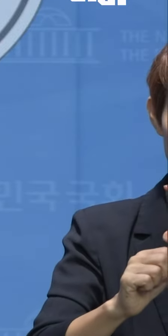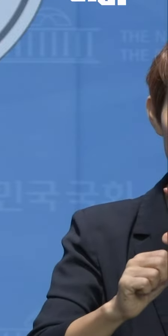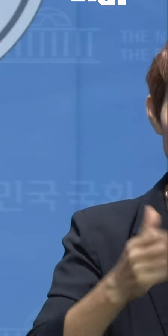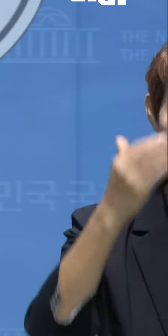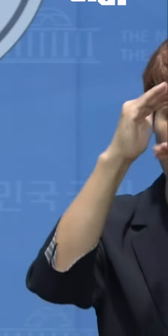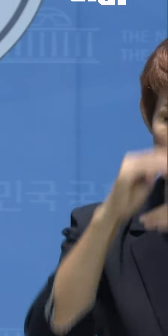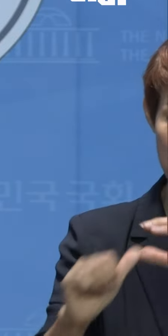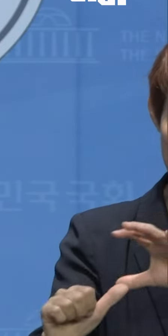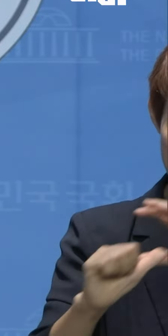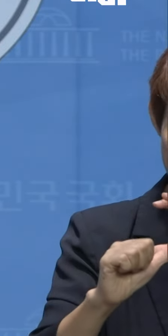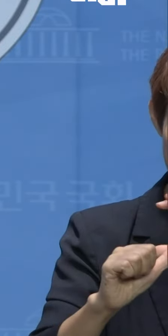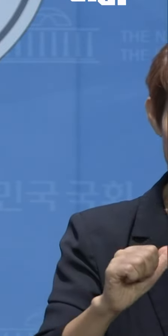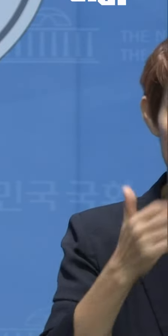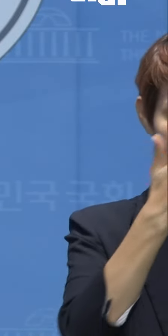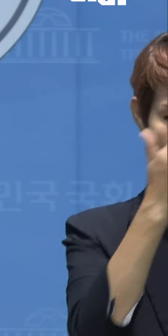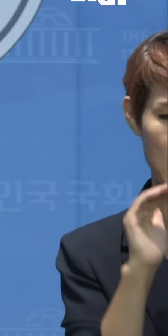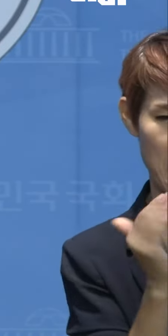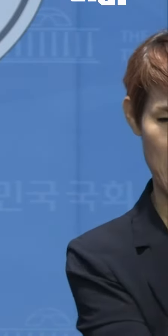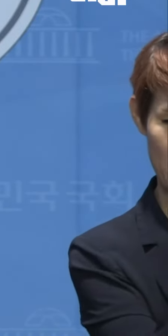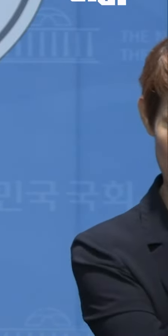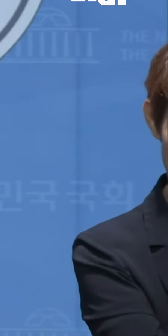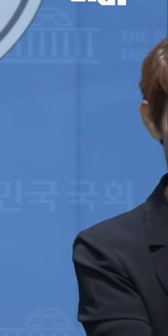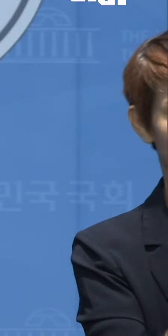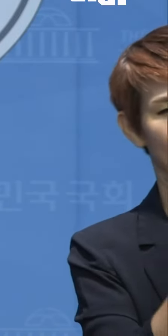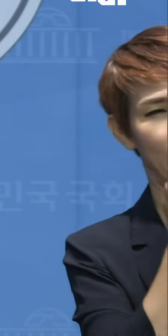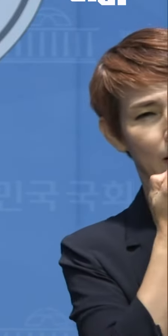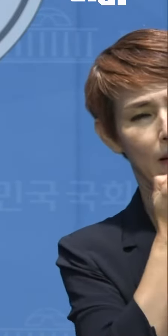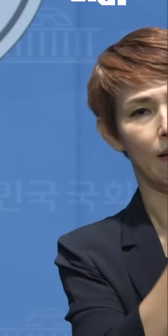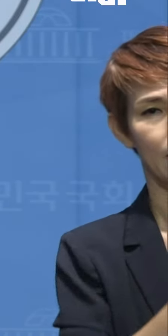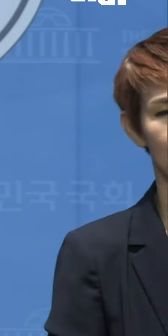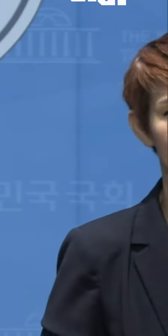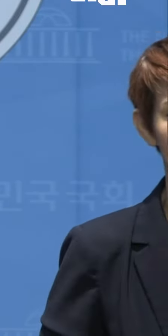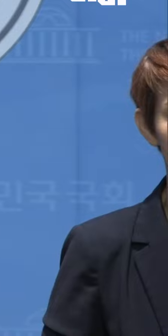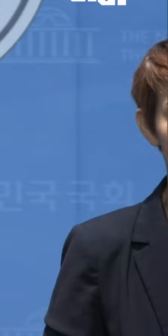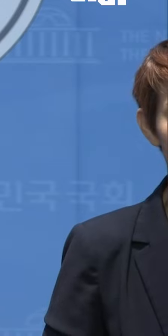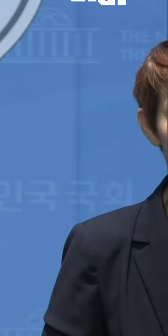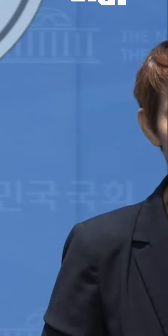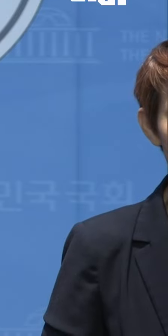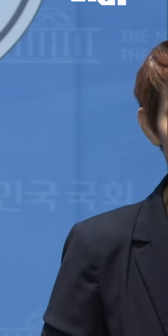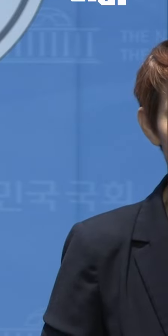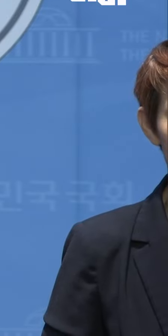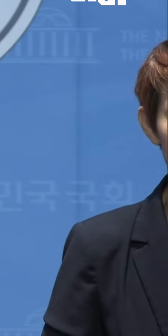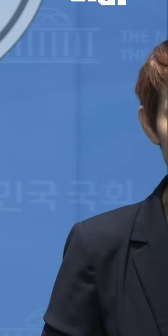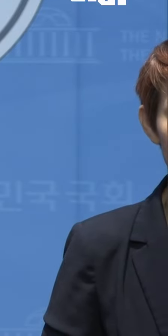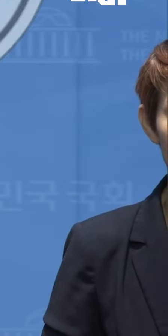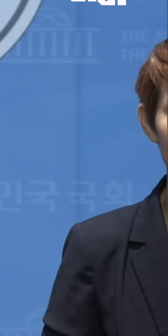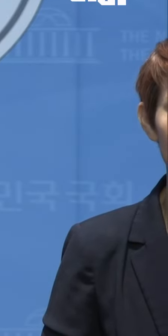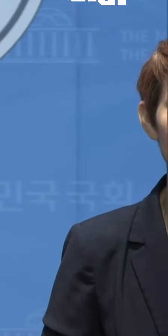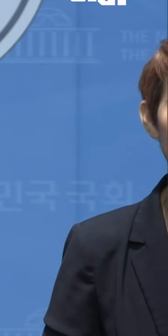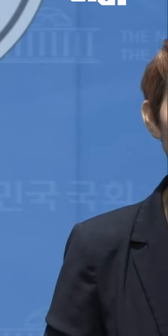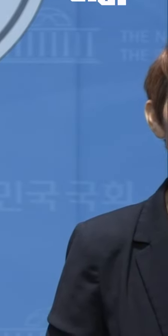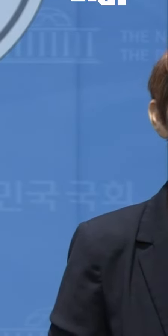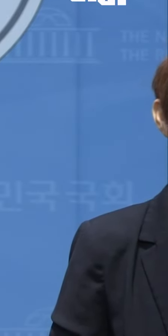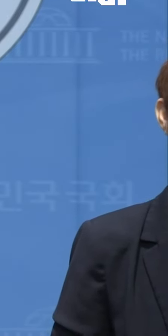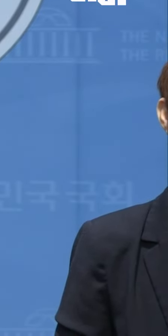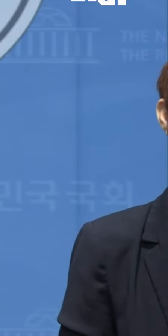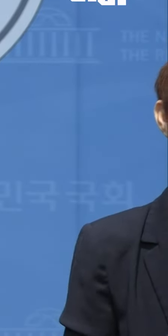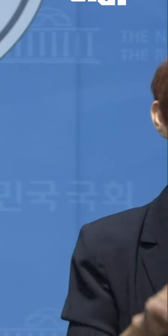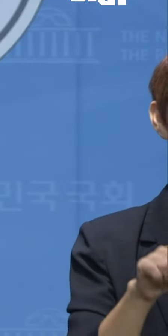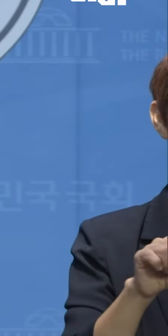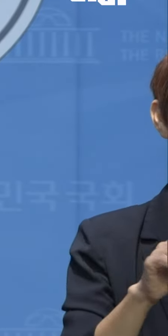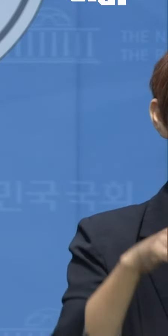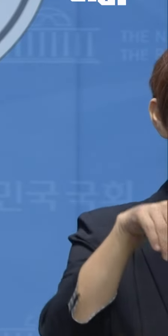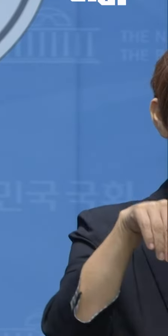보훈 쿠테타가 눈물겹습니다 이재수 기무사령관 등 생으로 사람을 잡았던